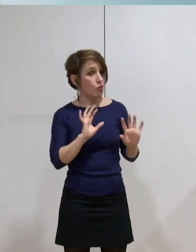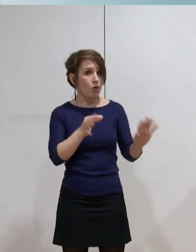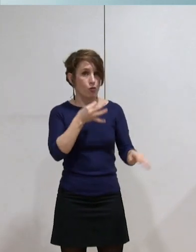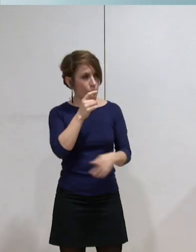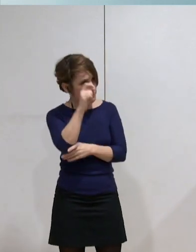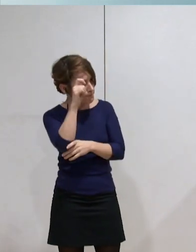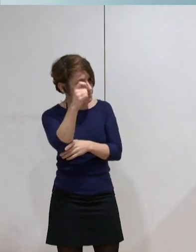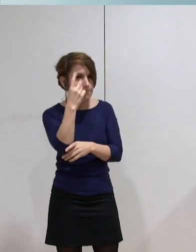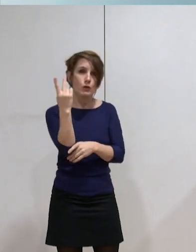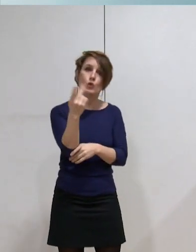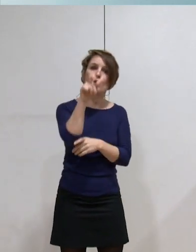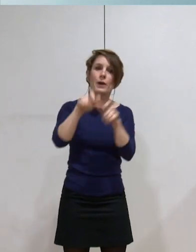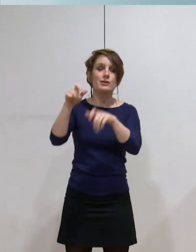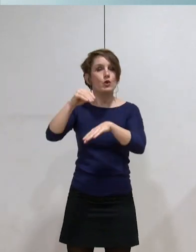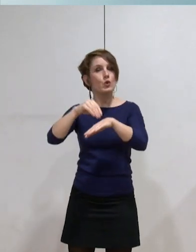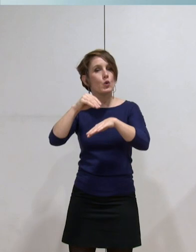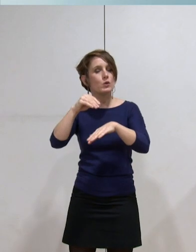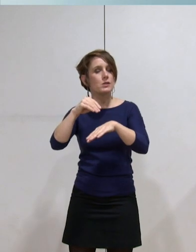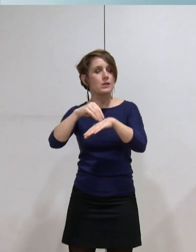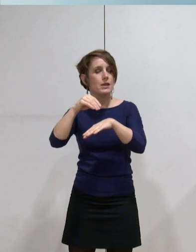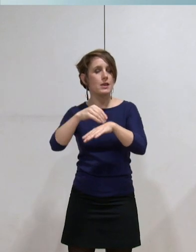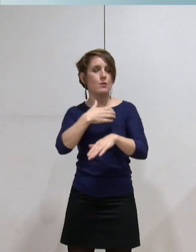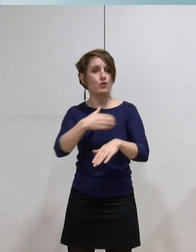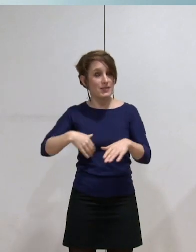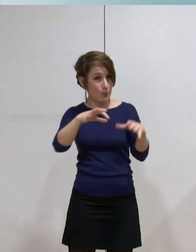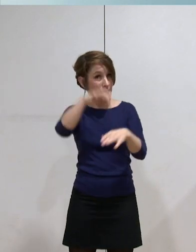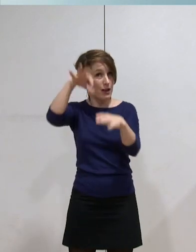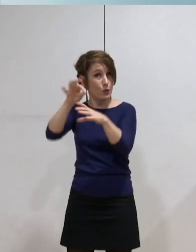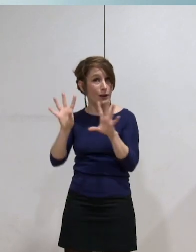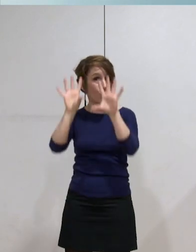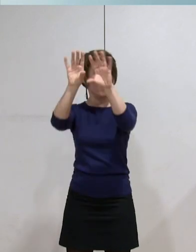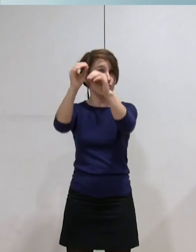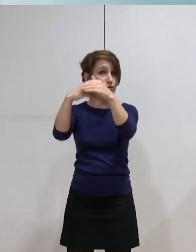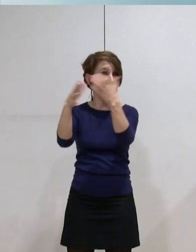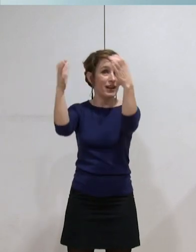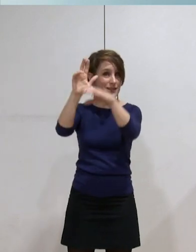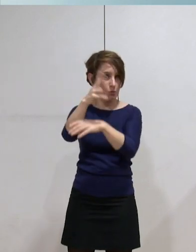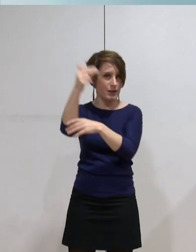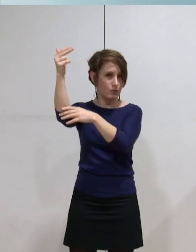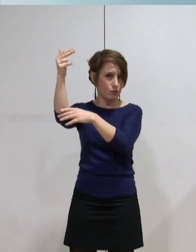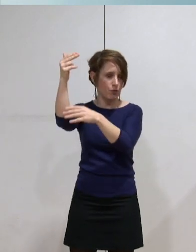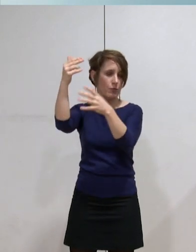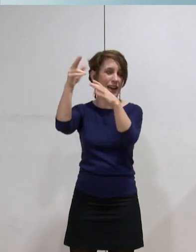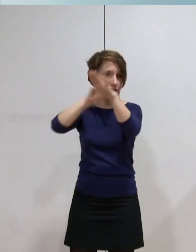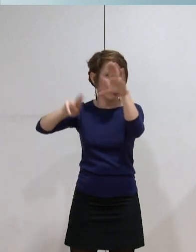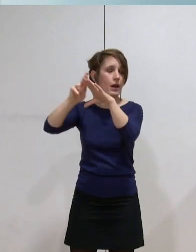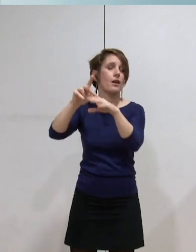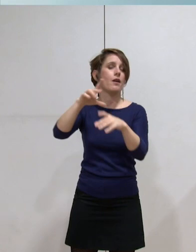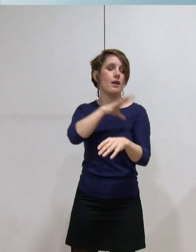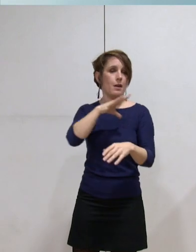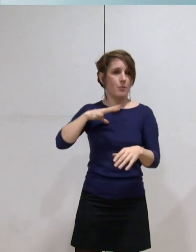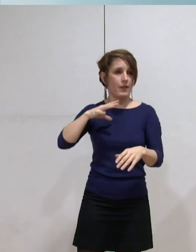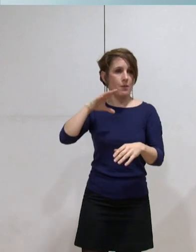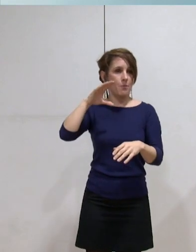deux conseillers municipaux qui ont été élus à cette assemblée régionale madame Béranger donc et Monsieur